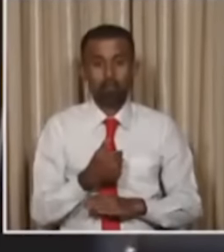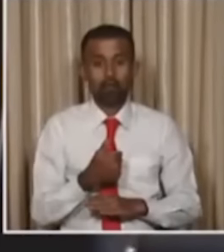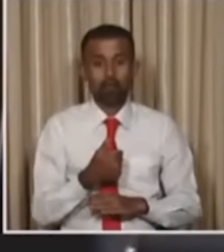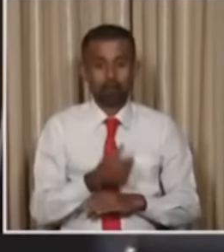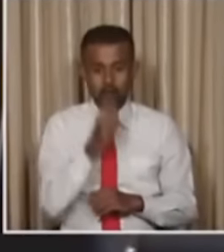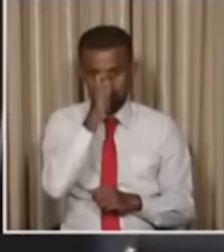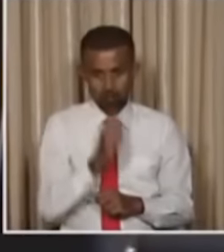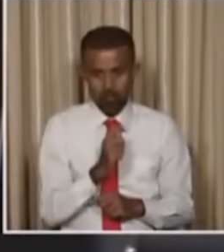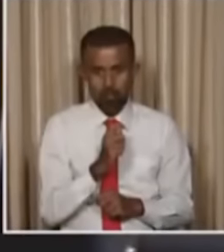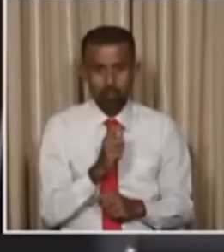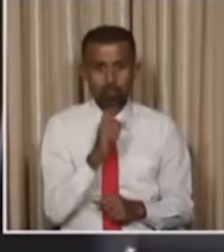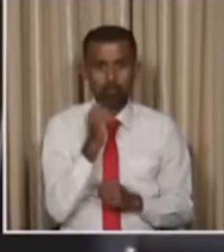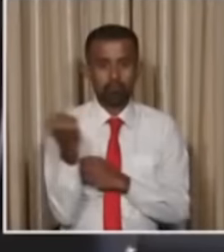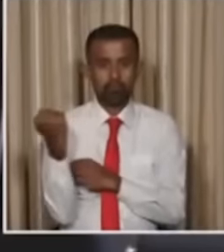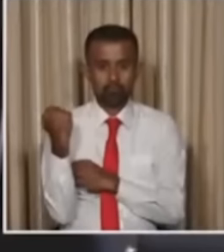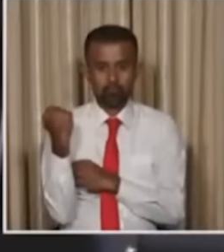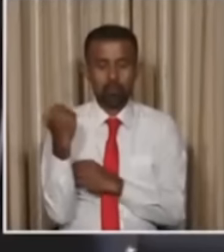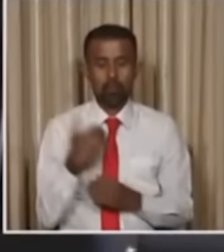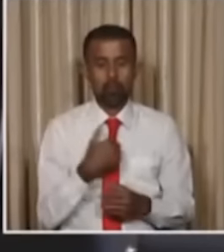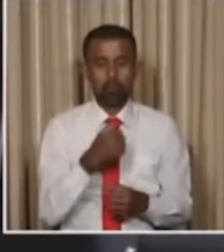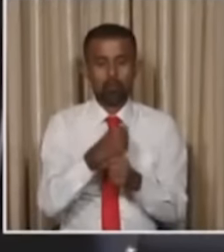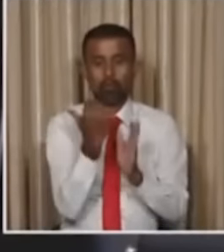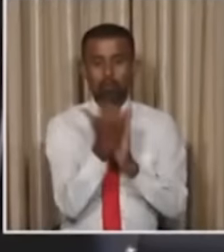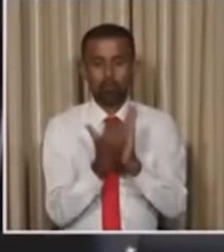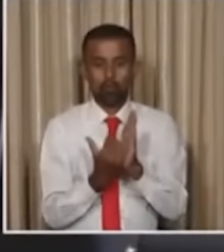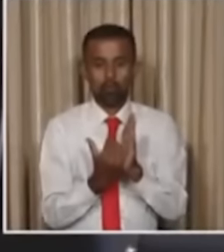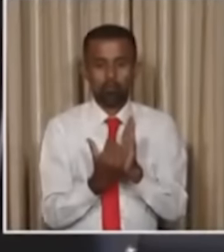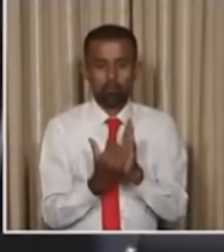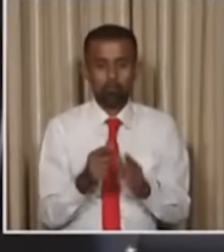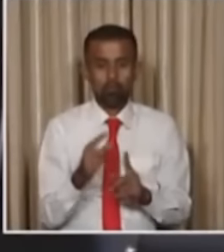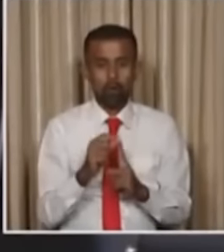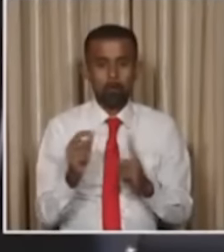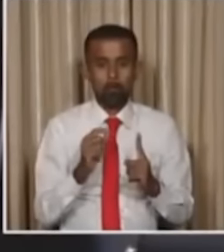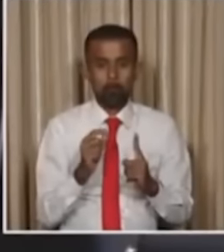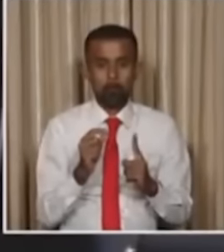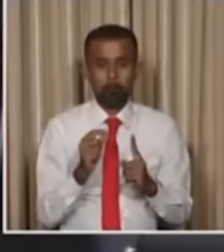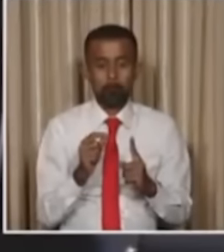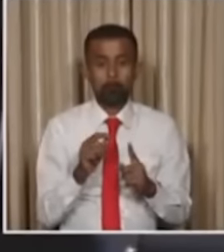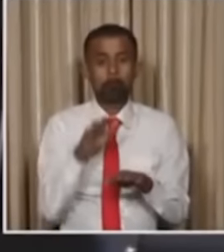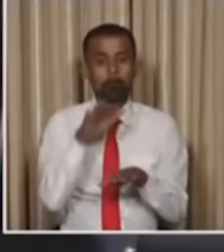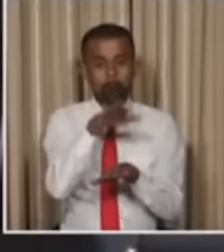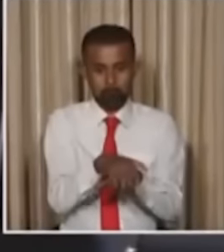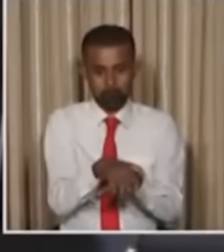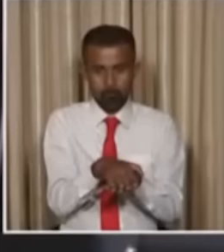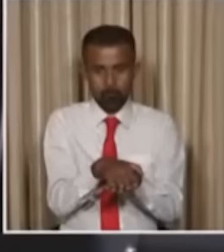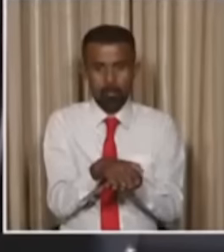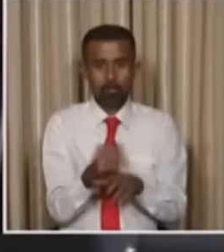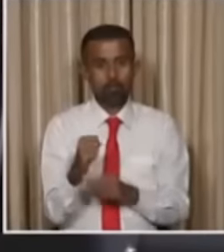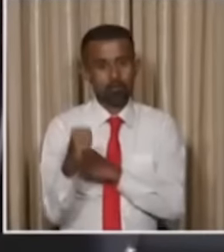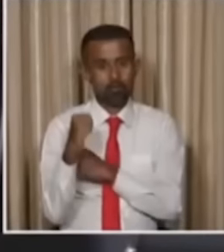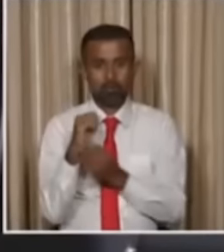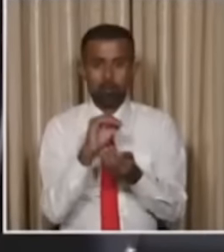සභාපතිතුමනි, අධිකරණ බලය අපේ ආණ්ඩු ක්‍රම ව්‍යවස්ථාව අනුව මේ පාර්ලිමේන්තුව මත තමයි ඒ බලය පැවරලා